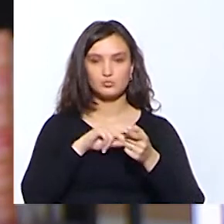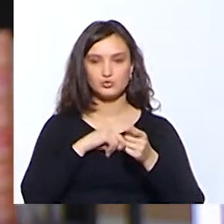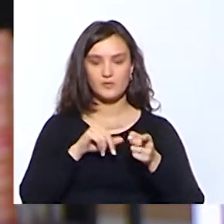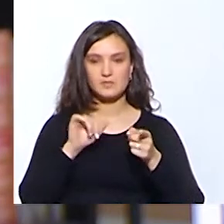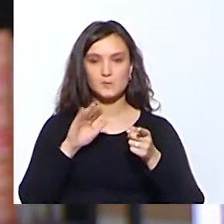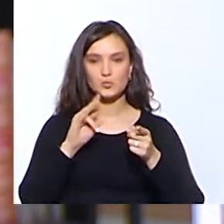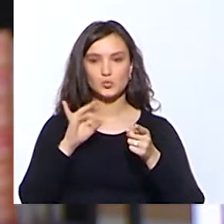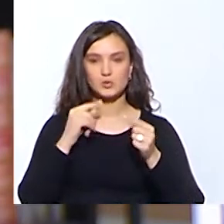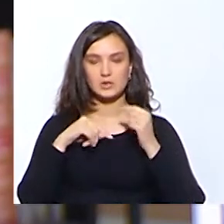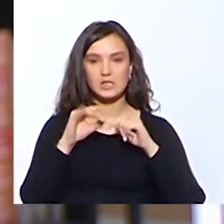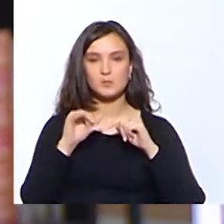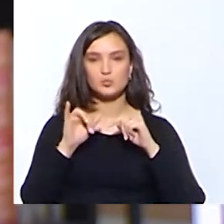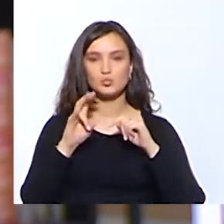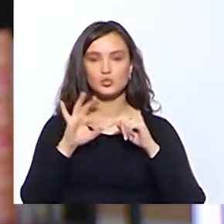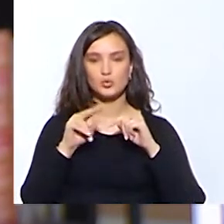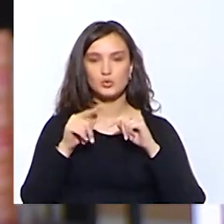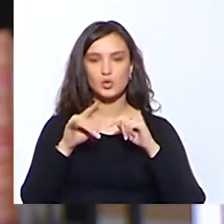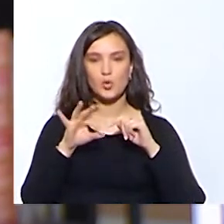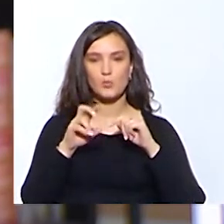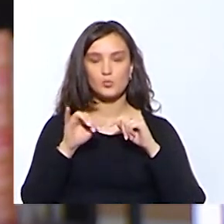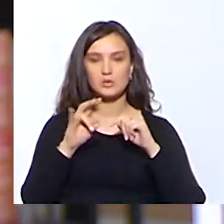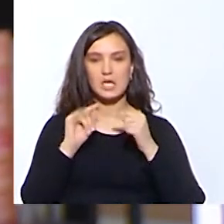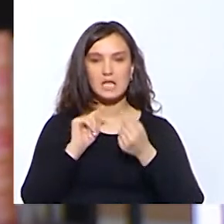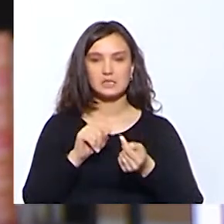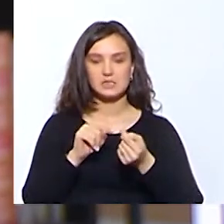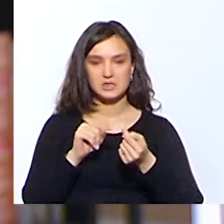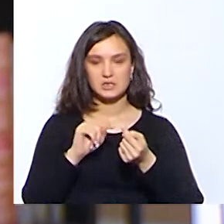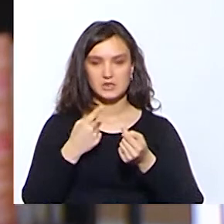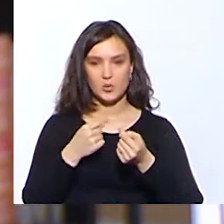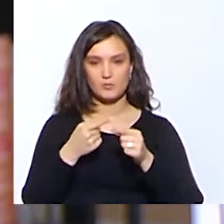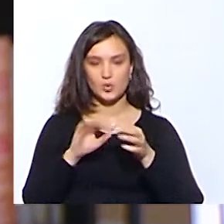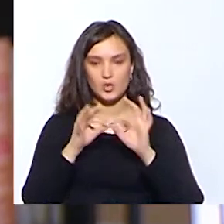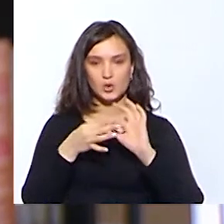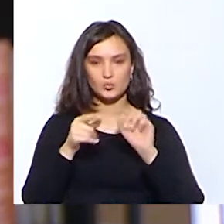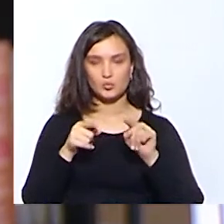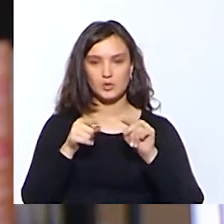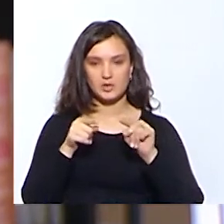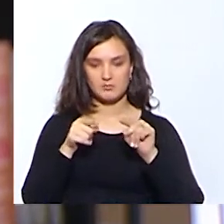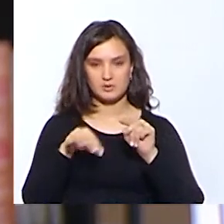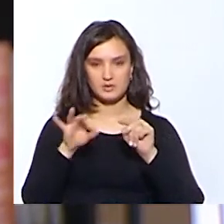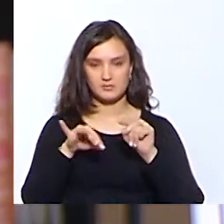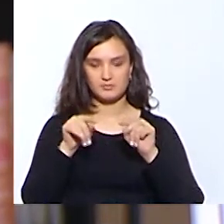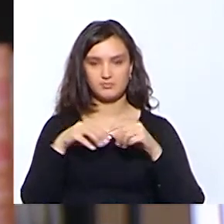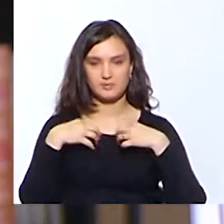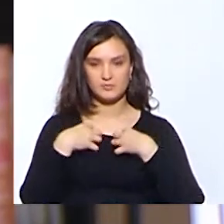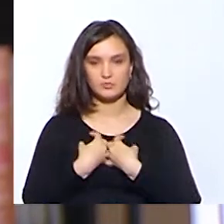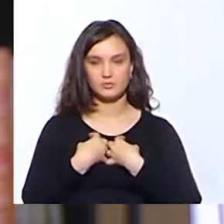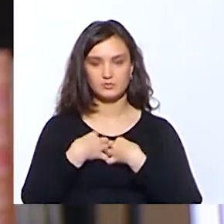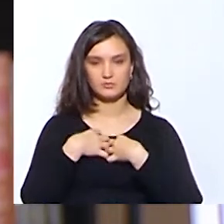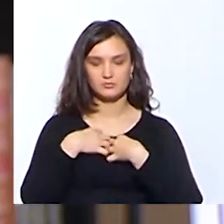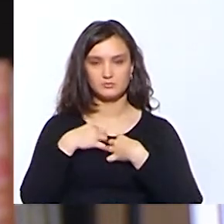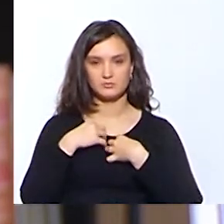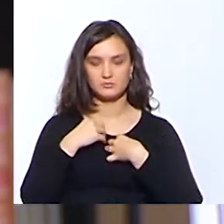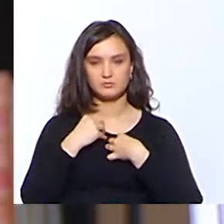იმუნური სისტემა იმუნოგლობულინებს, ანტისხეულებს კონკრეტულად, სპეციფიკურად. სამწუხაროდ